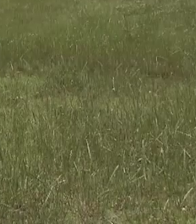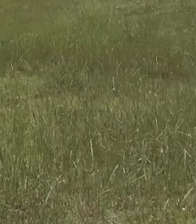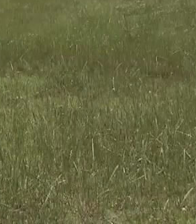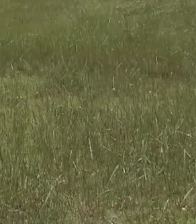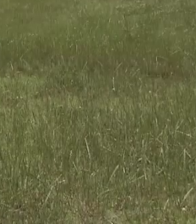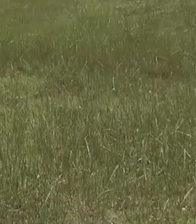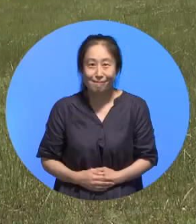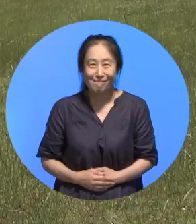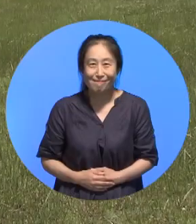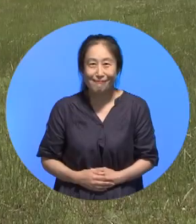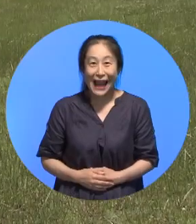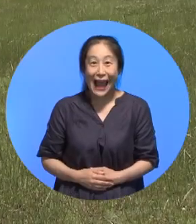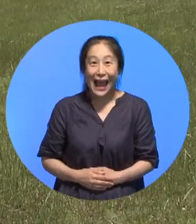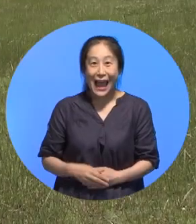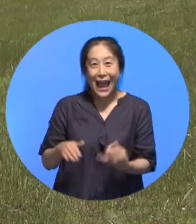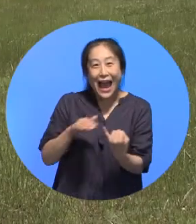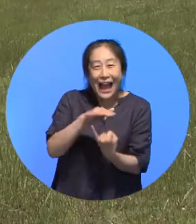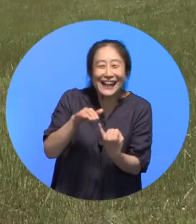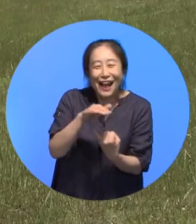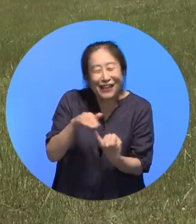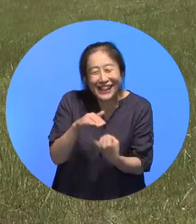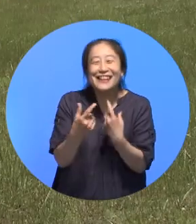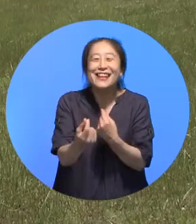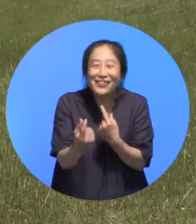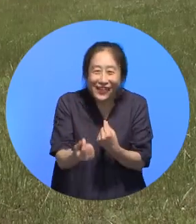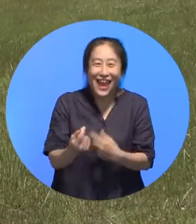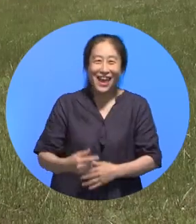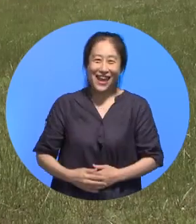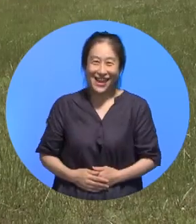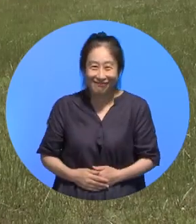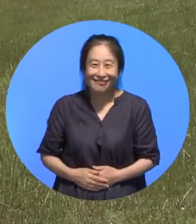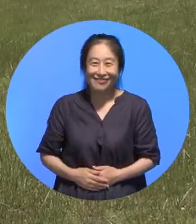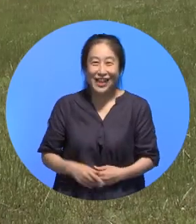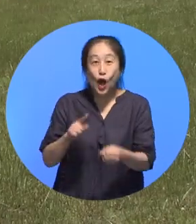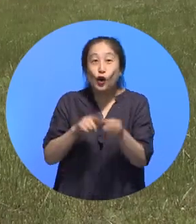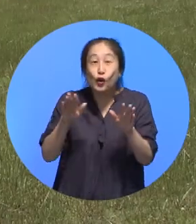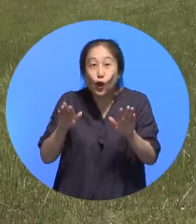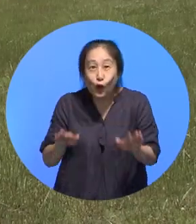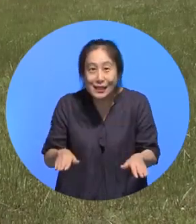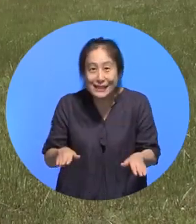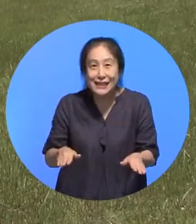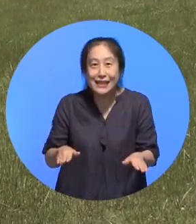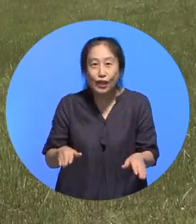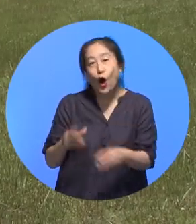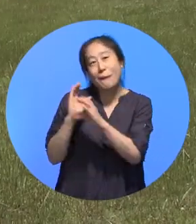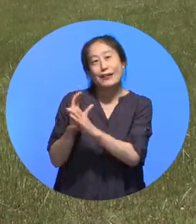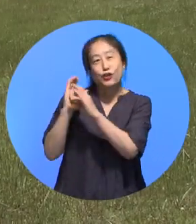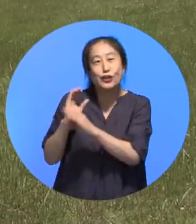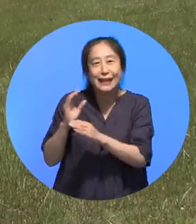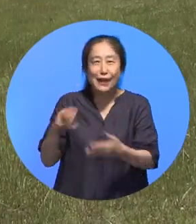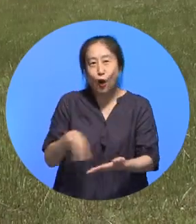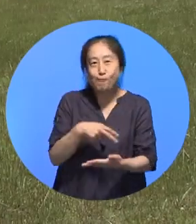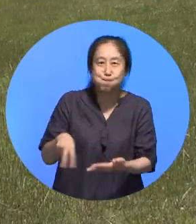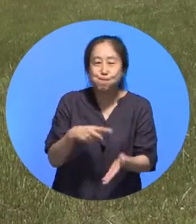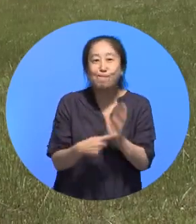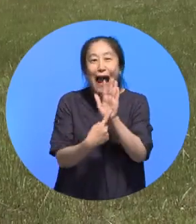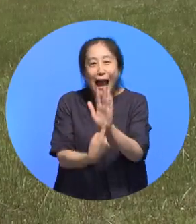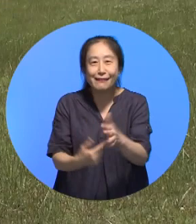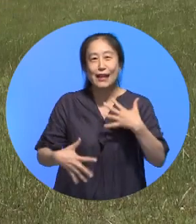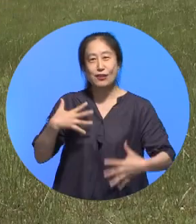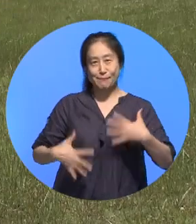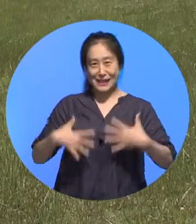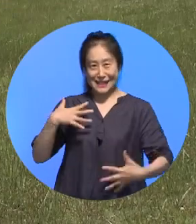ますさきがおかしくの皆さん可愛かったですね今年の水田祭りでのパフォーマンスが